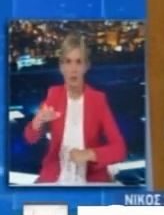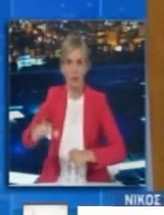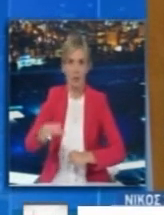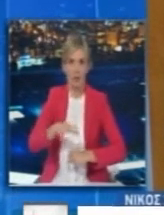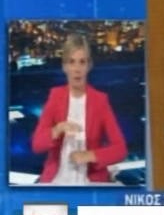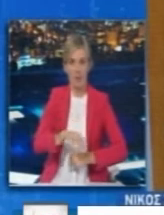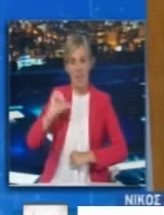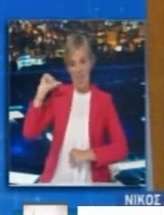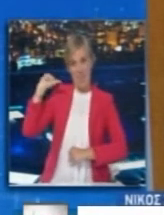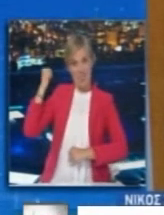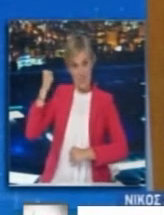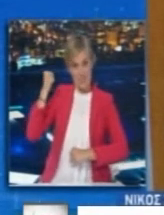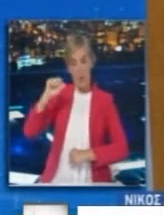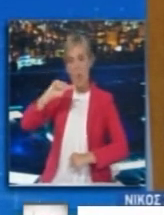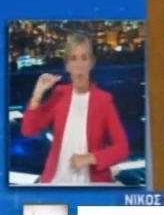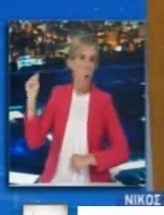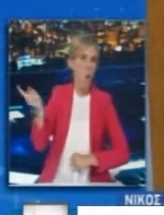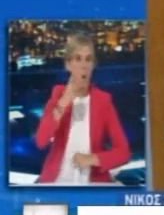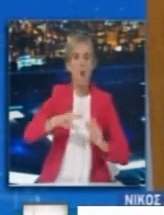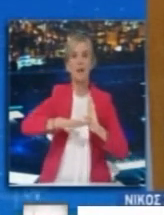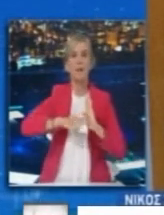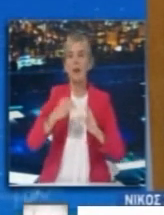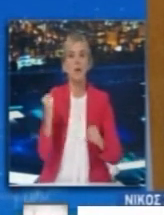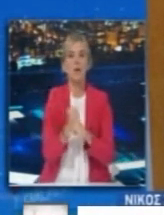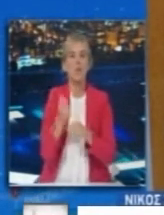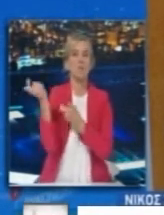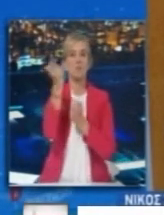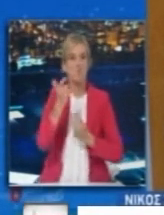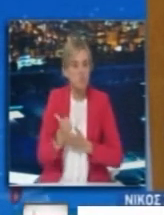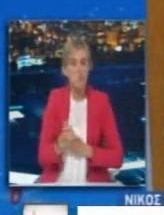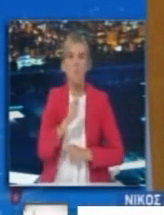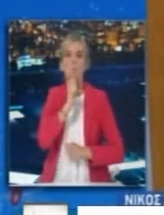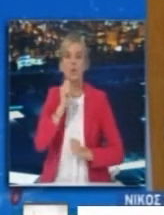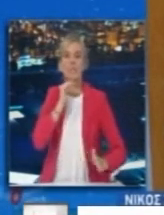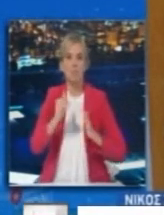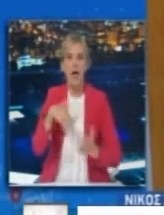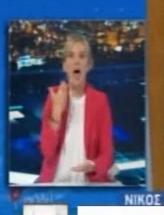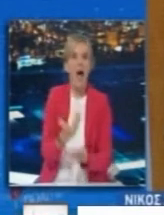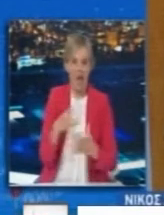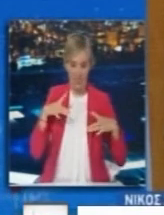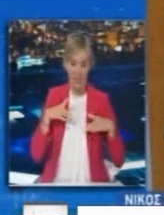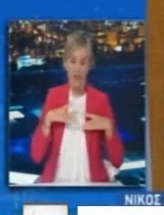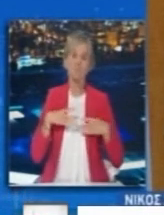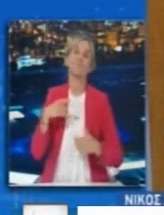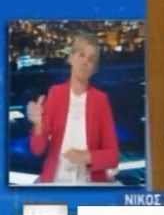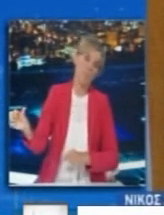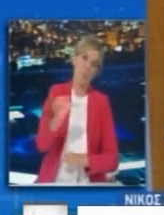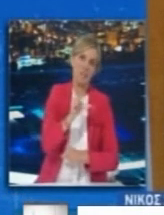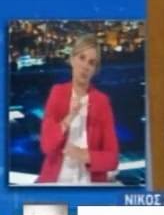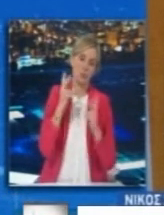ανασταλεί όλες οι άδειες των στελεχών του πυροσβεστικού σώματος και της πολιτικής προστασίας και αυτή τη στιγμή δίνουμε με αυταπάνηση τη